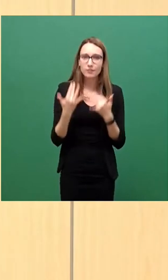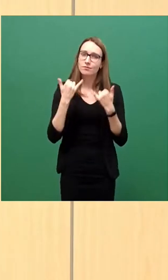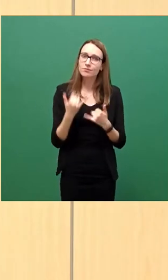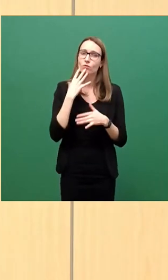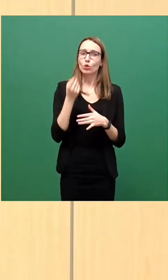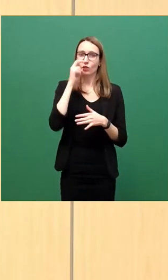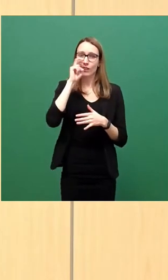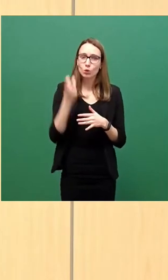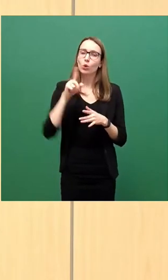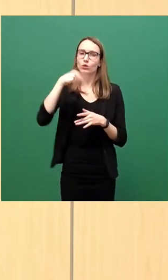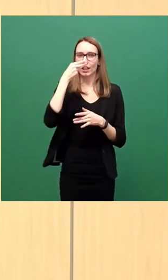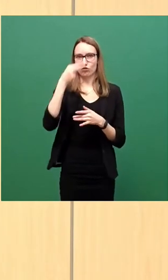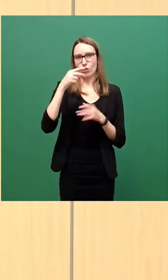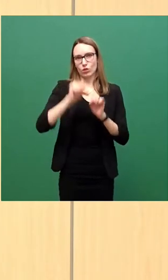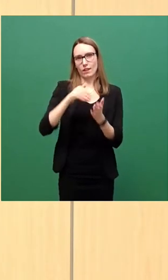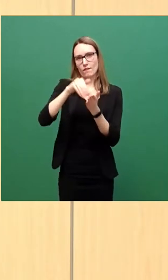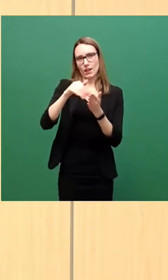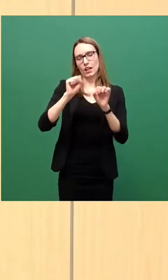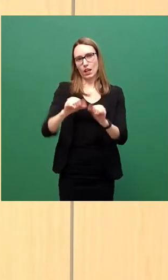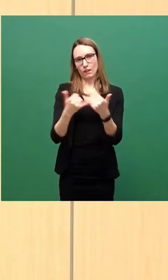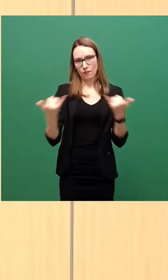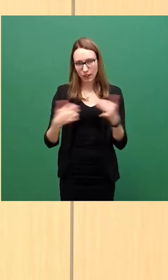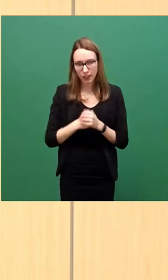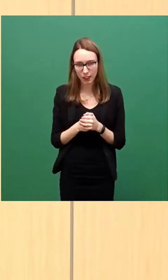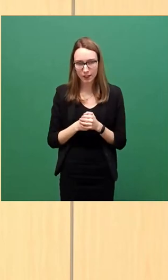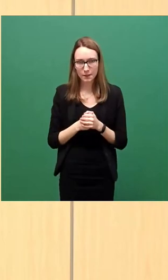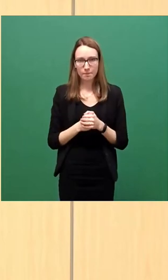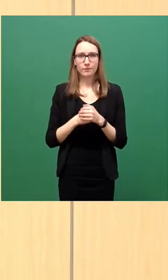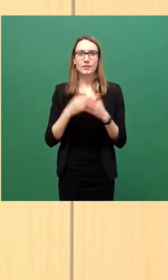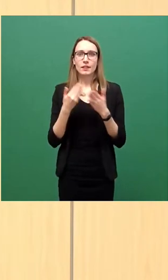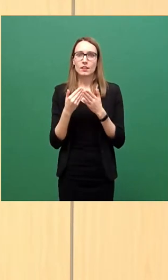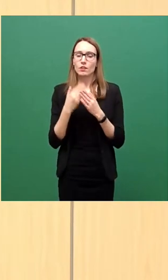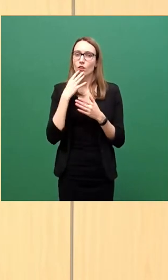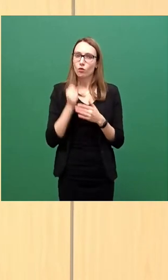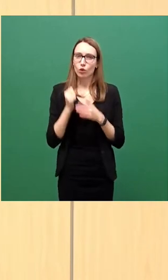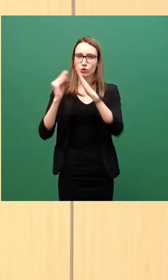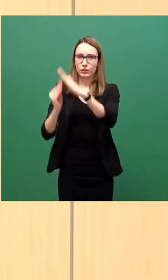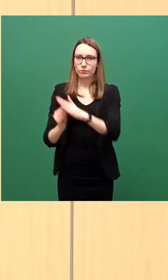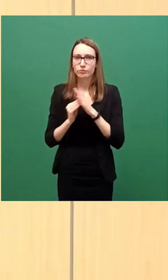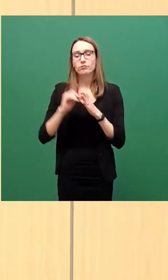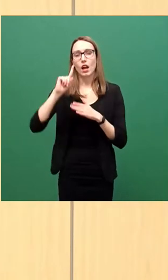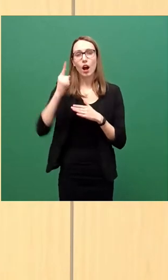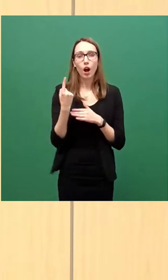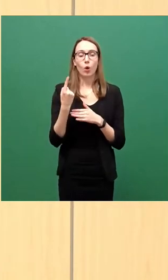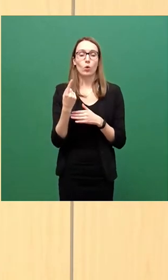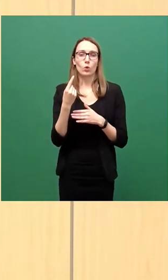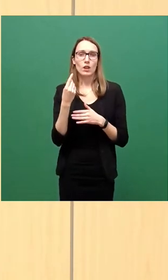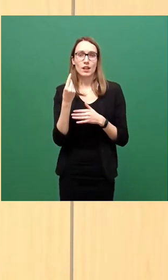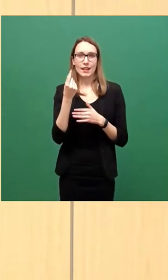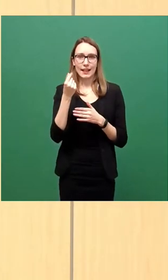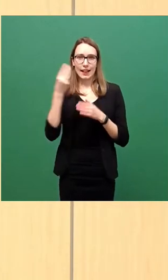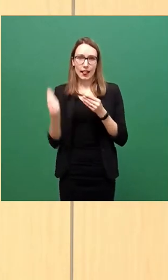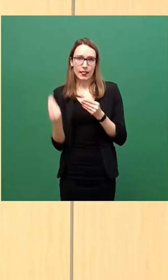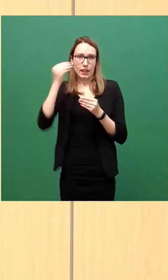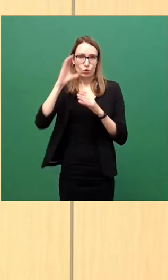Die Vorlage bittet uns darum, das Vorhaben zu unterstützen und tatsächlich auch Geld dazu zu legen. Der Oberbürgermeister wird beauftragt, das